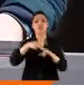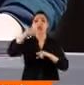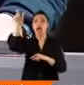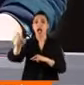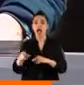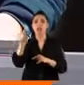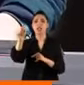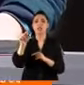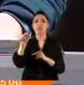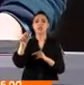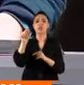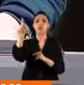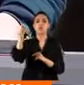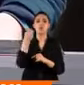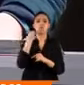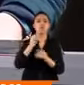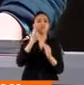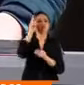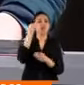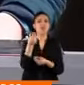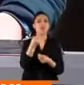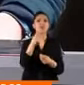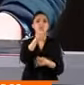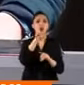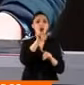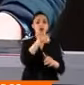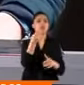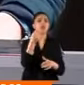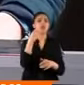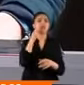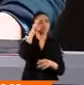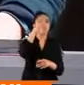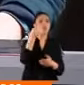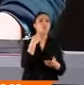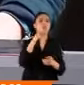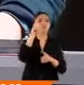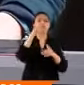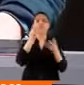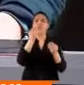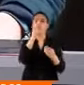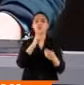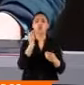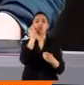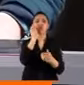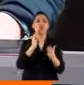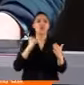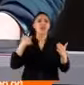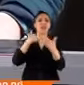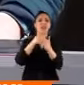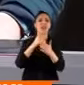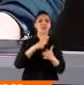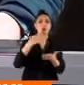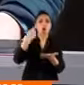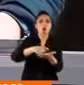ve Beko Ertürk de borçlandı tefeci ve onlar dışında aynı tefeciden borç alan yüze yakın kişi daha var. Hepsinin derdi aynı. Ödemelerine